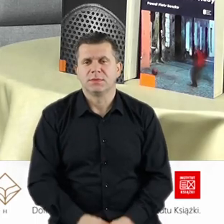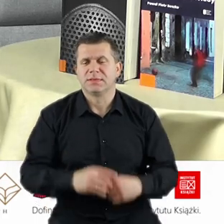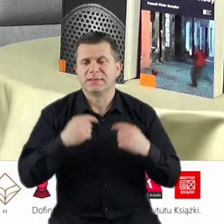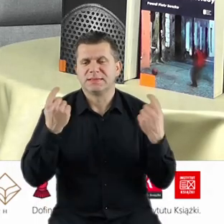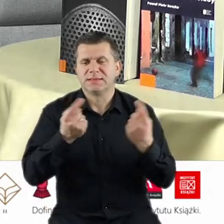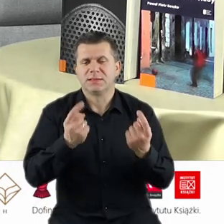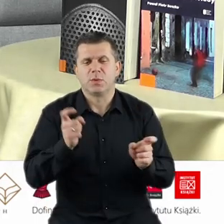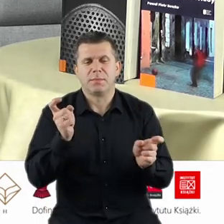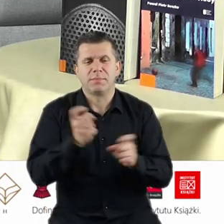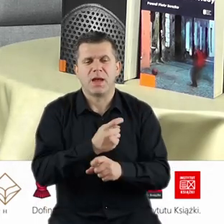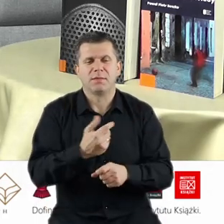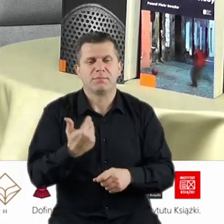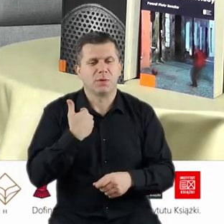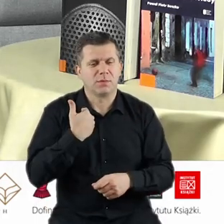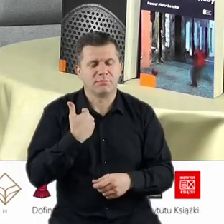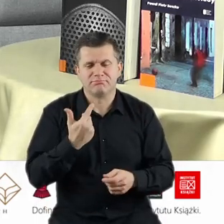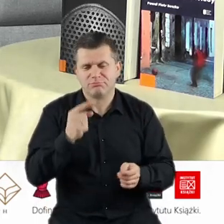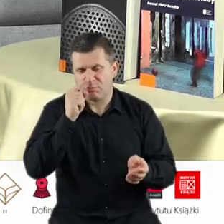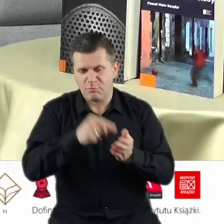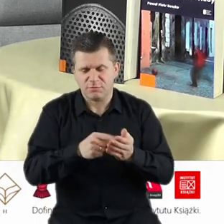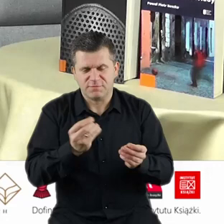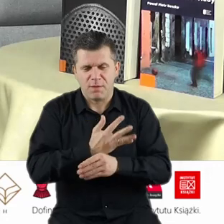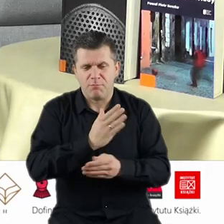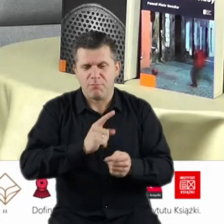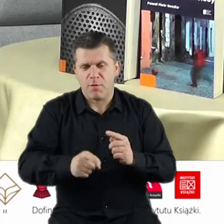sytuacja w kraju była, jaka była.